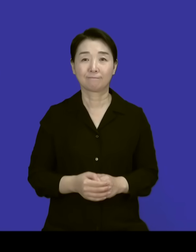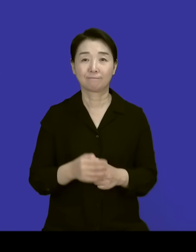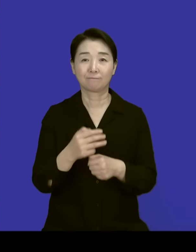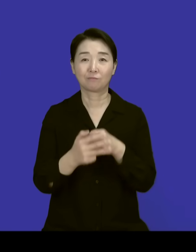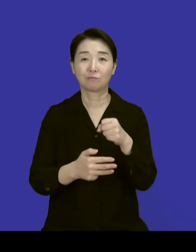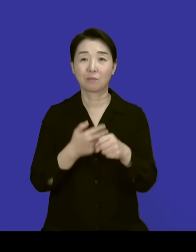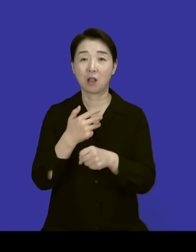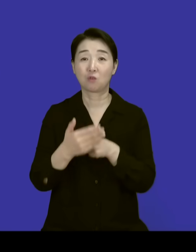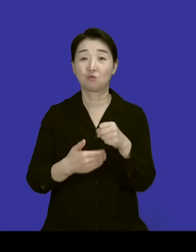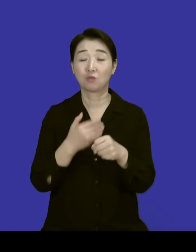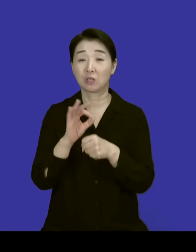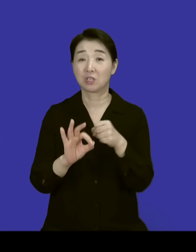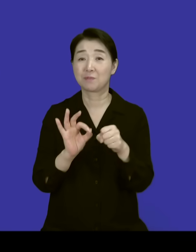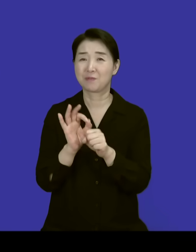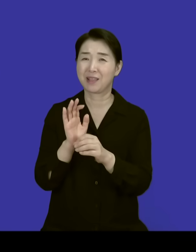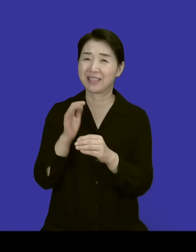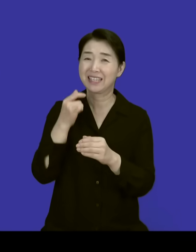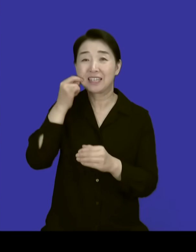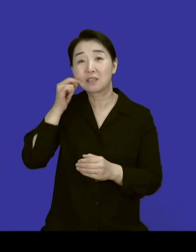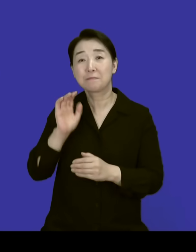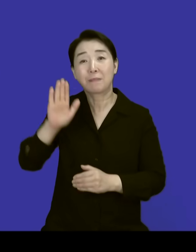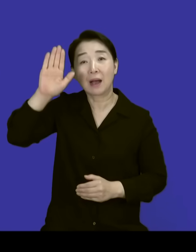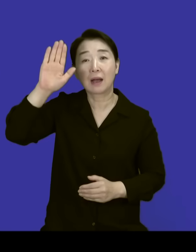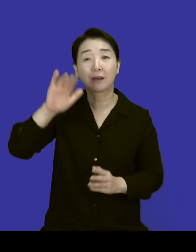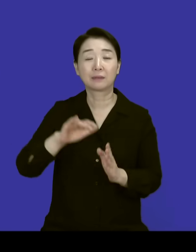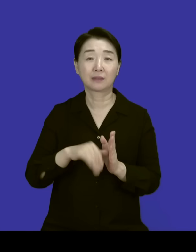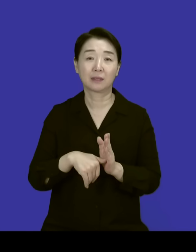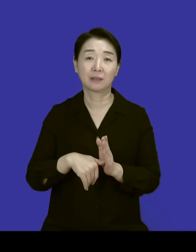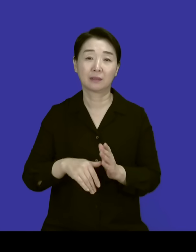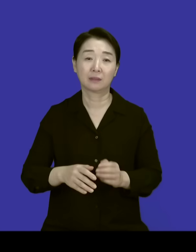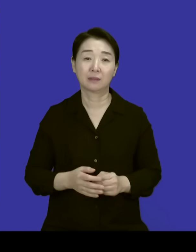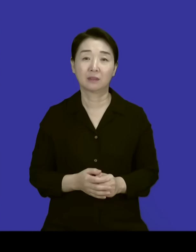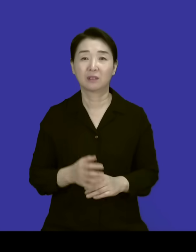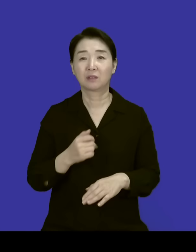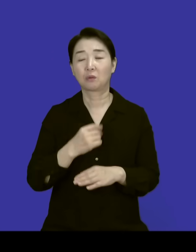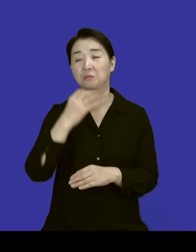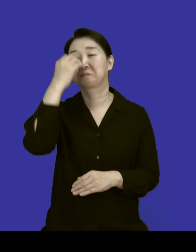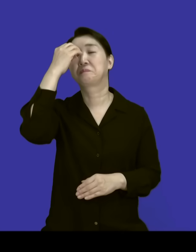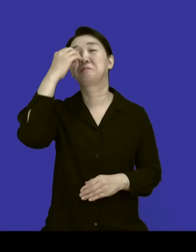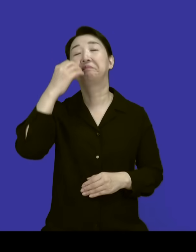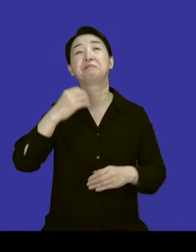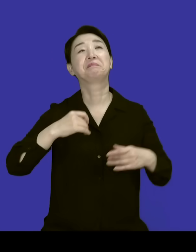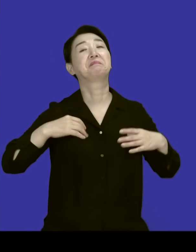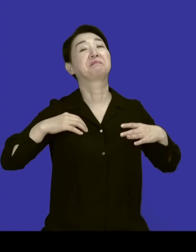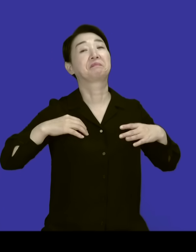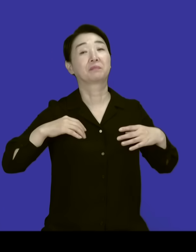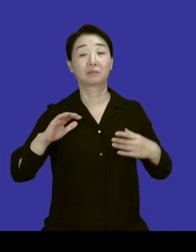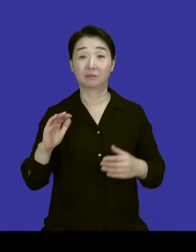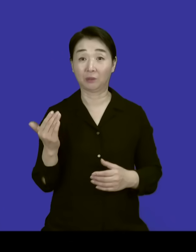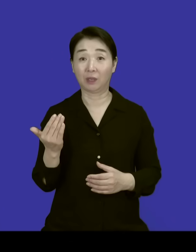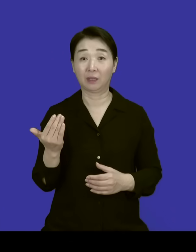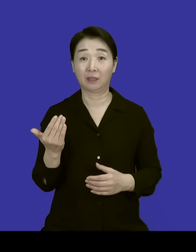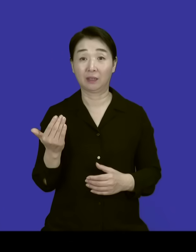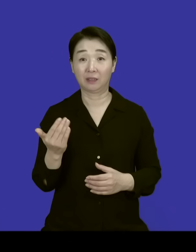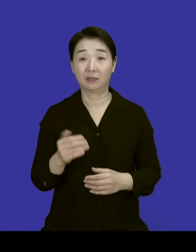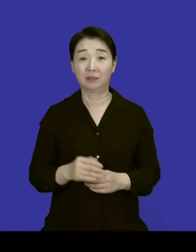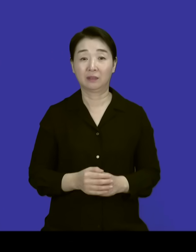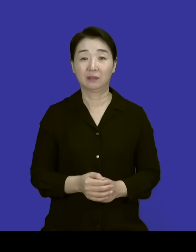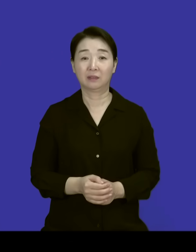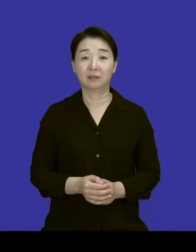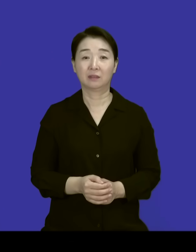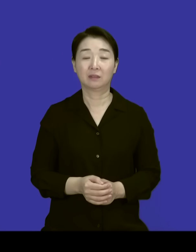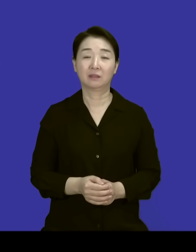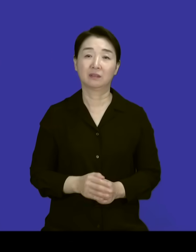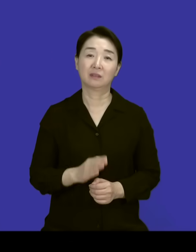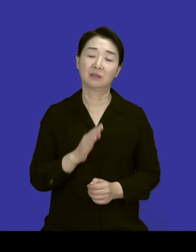9년, 10년 막 이렇게 막 올라갈 때 예. 그 자만하게 되더라고요. 네. 교만하게 되고 그런